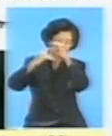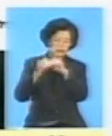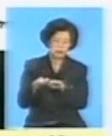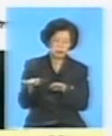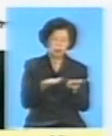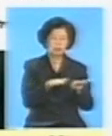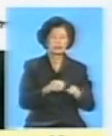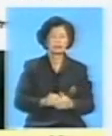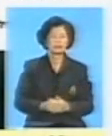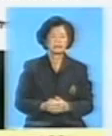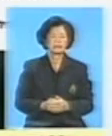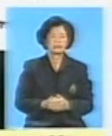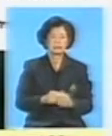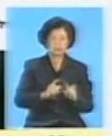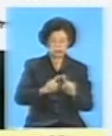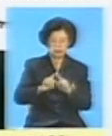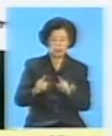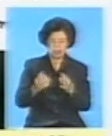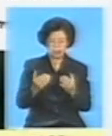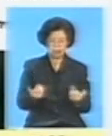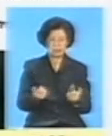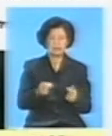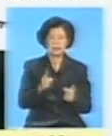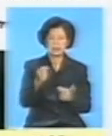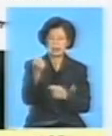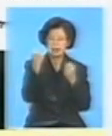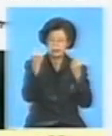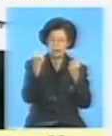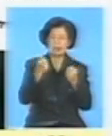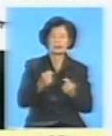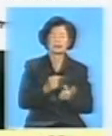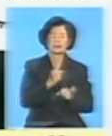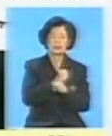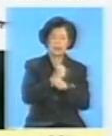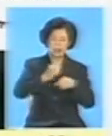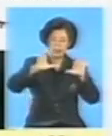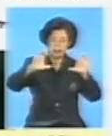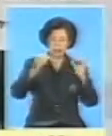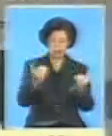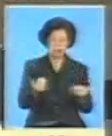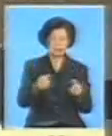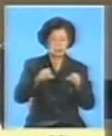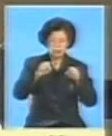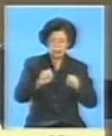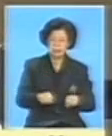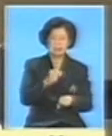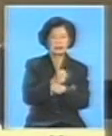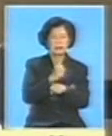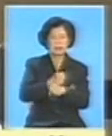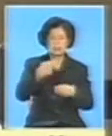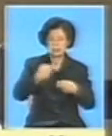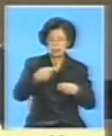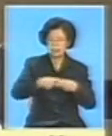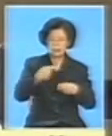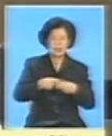ครับเพราะนั้นสิ่งต่างๆเหล่านี้จะเป็นพลังอำนาจที่จะเกื้อหนุนรัฐบาลรัฐบาลนี้นะครับสามารถจะทำงานที่ยากเหล่านั้นให้ได้